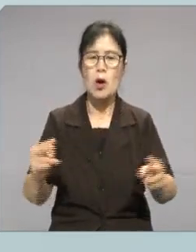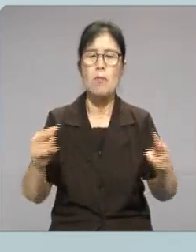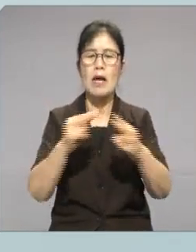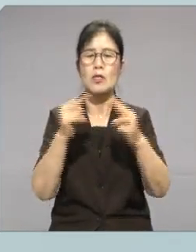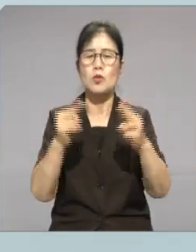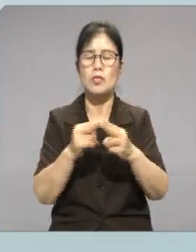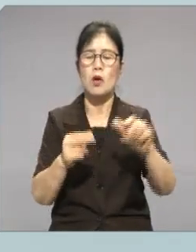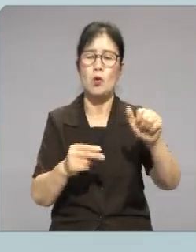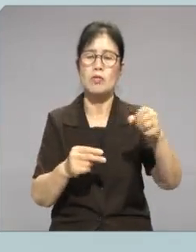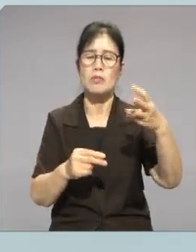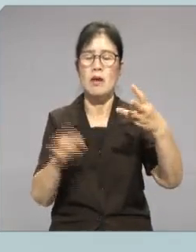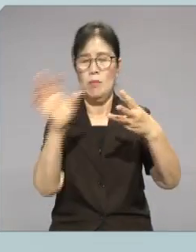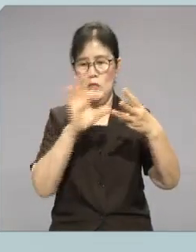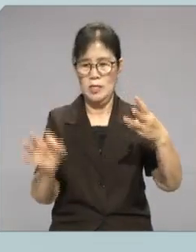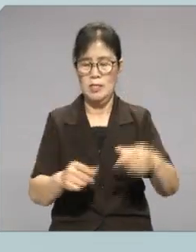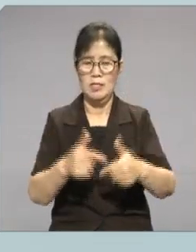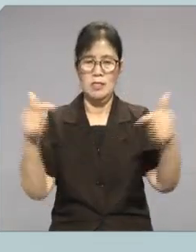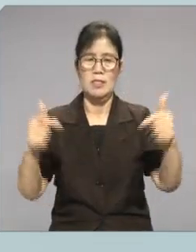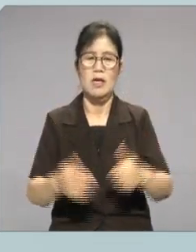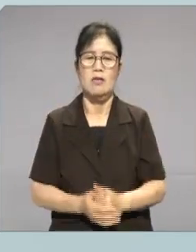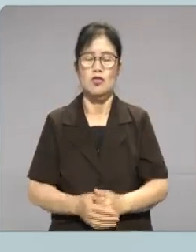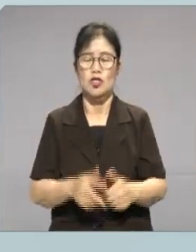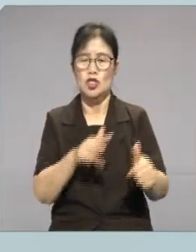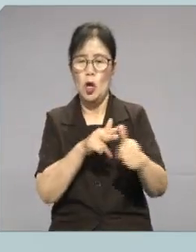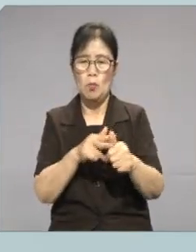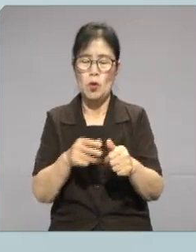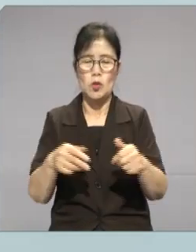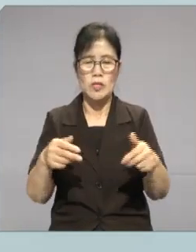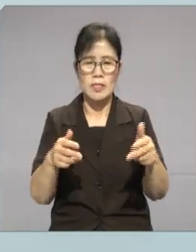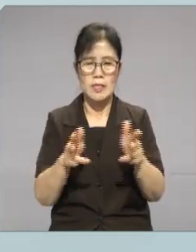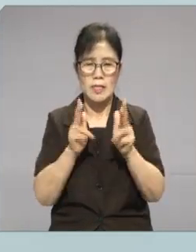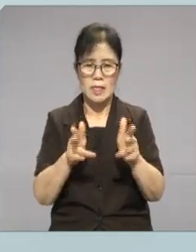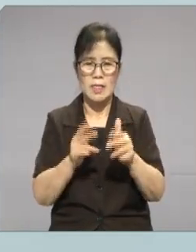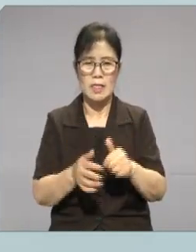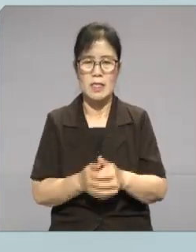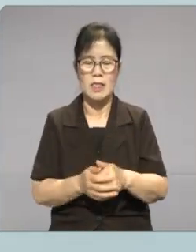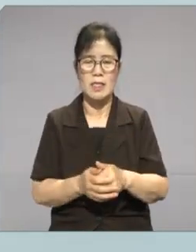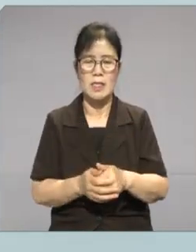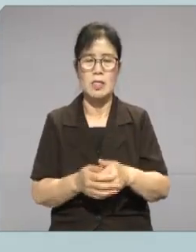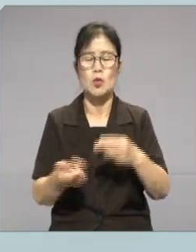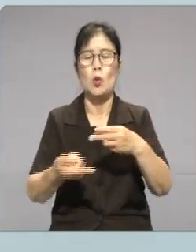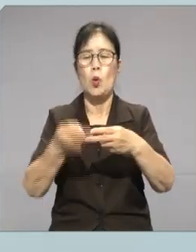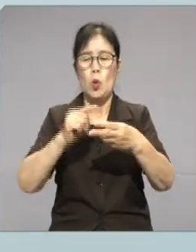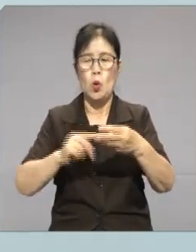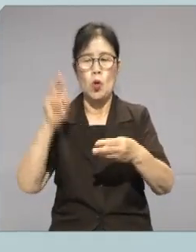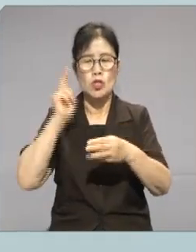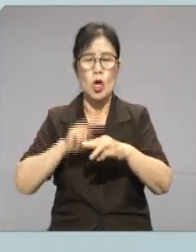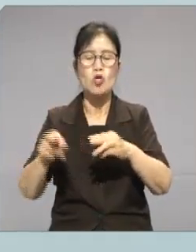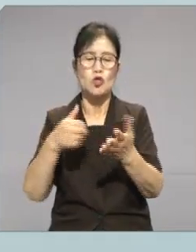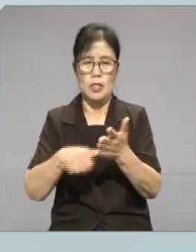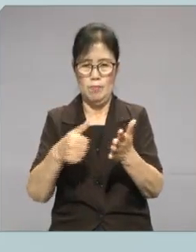반도체가 53% 증가했고 정보통신기기, 석유제품이 그 뒤를 이어 늘었습니다.